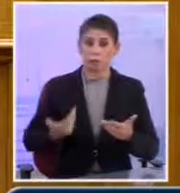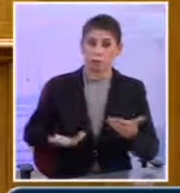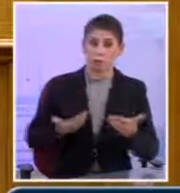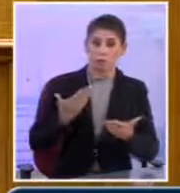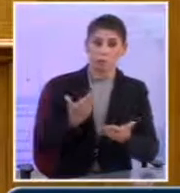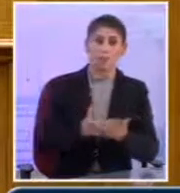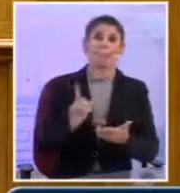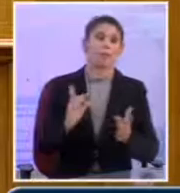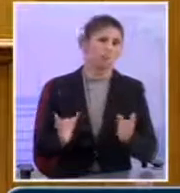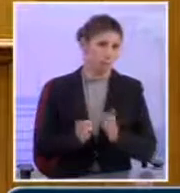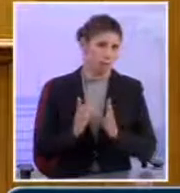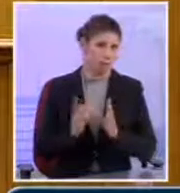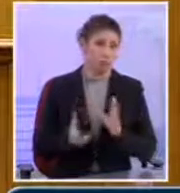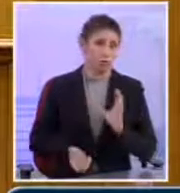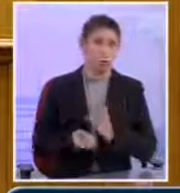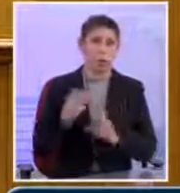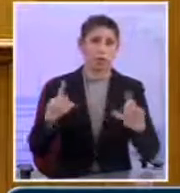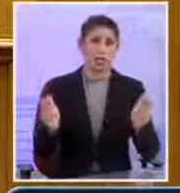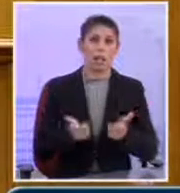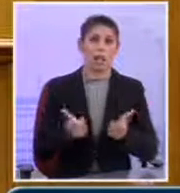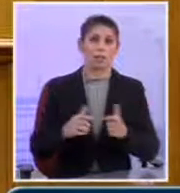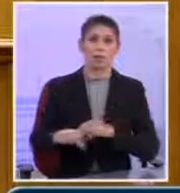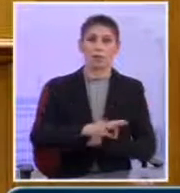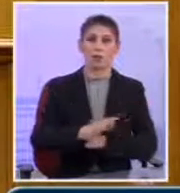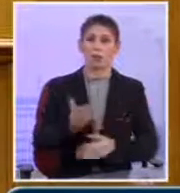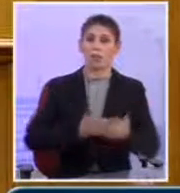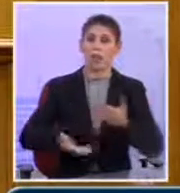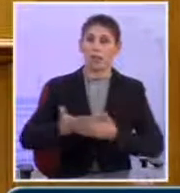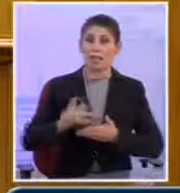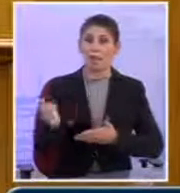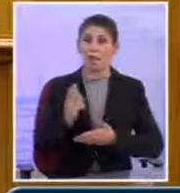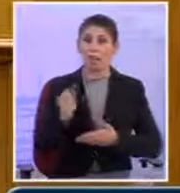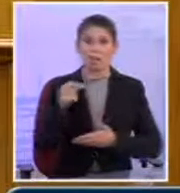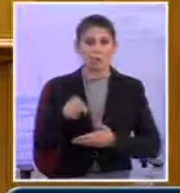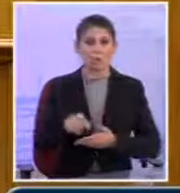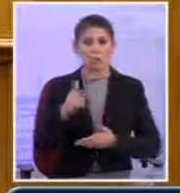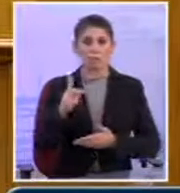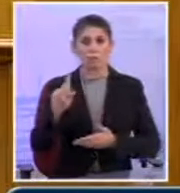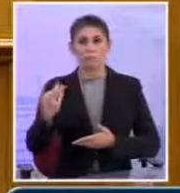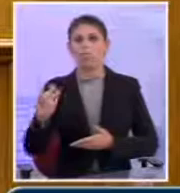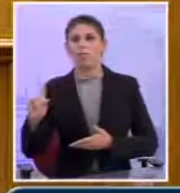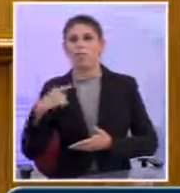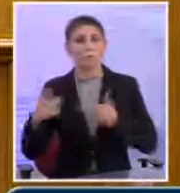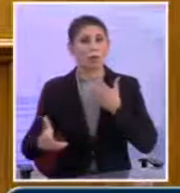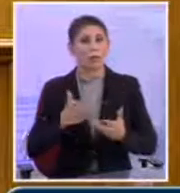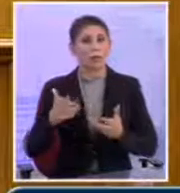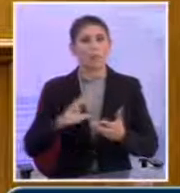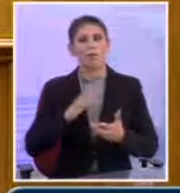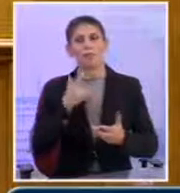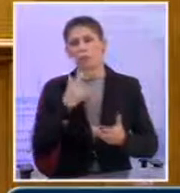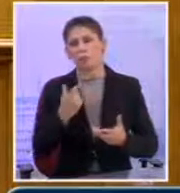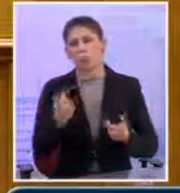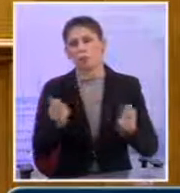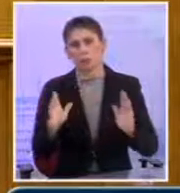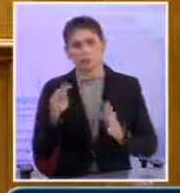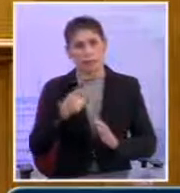φυσικά, δεν είναι τυχαίο, το καινούριο Εθνικό Σχέδιο Διαχείρισης Απορριμμάτων, το οποίο όμως ΚΔΑΙ που κάει και, γιατί δεν θέλω να πω τι γίνεται, γιατί